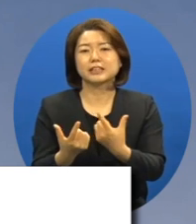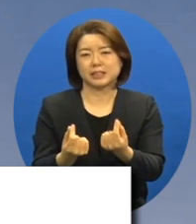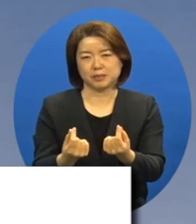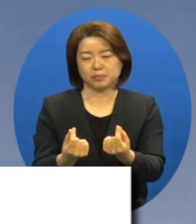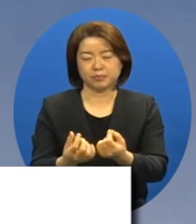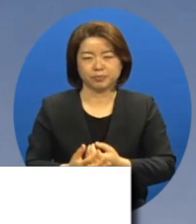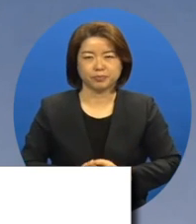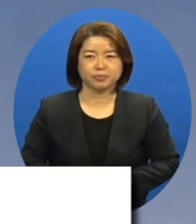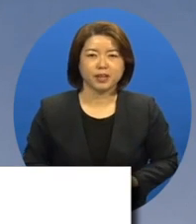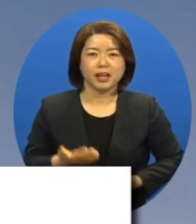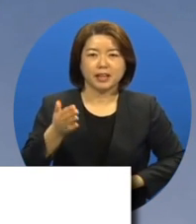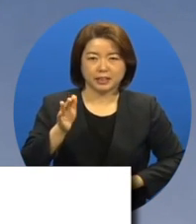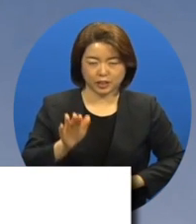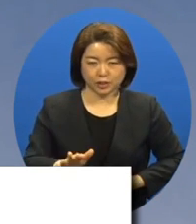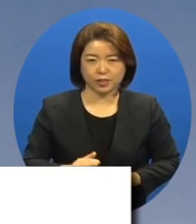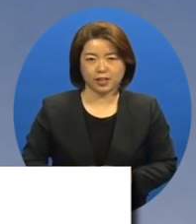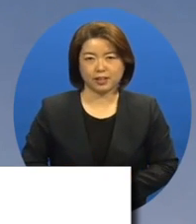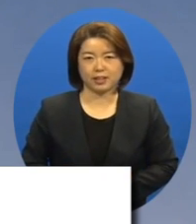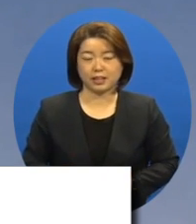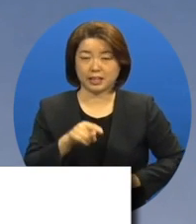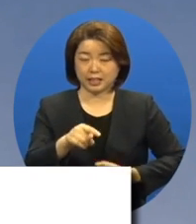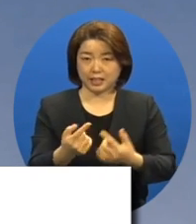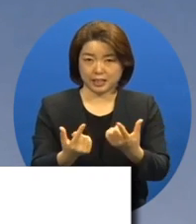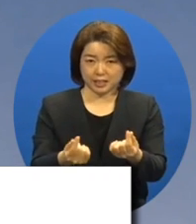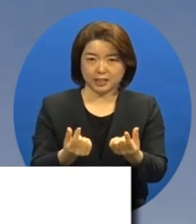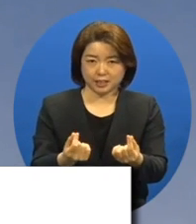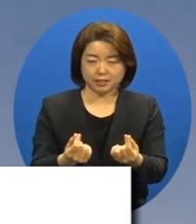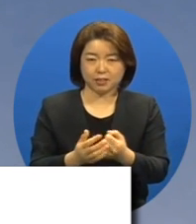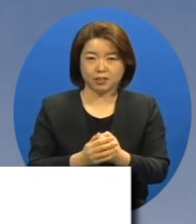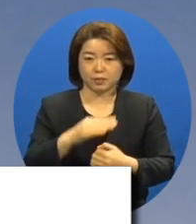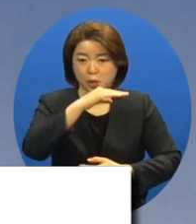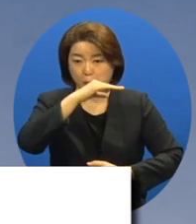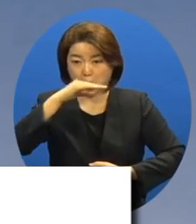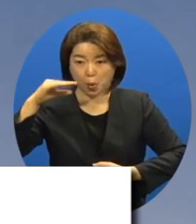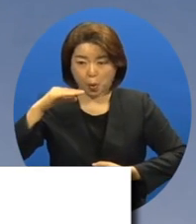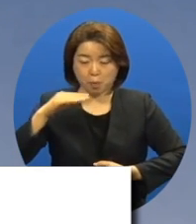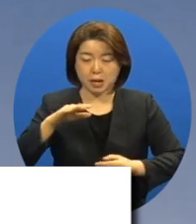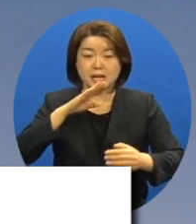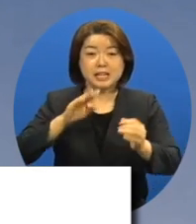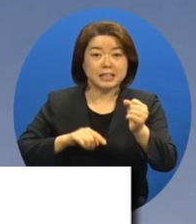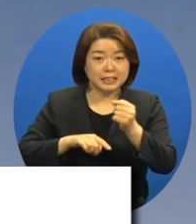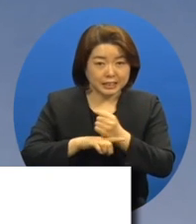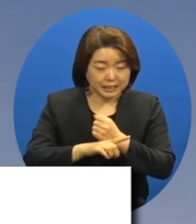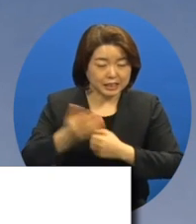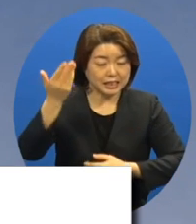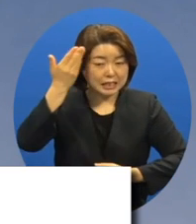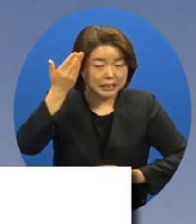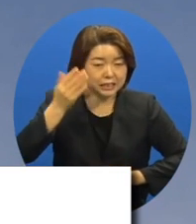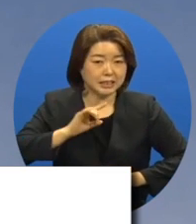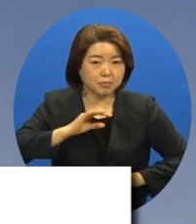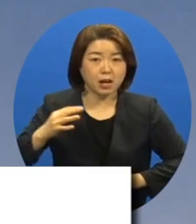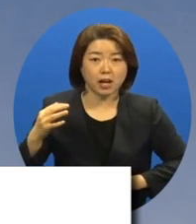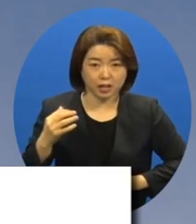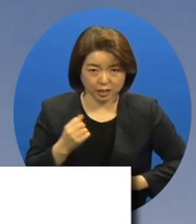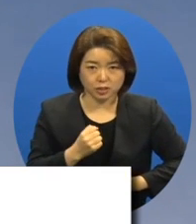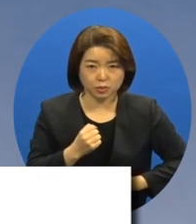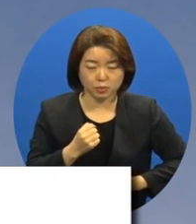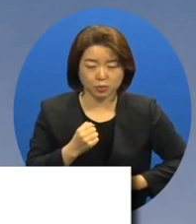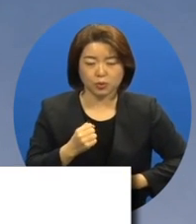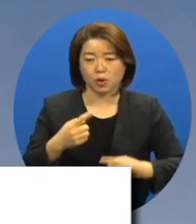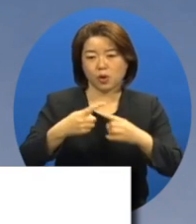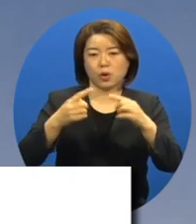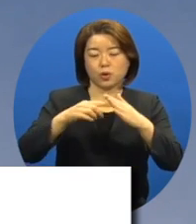그런데 이런 올바른 진리 지식만 가지고 서는 교회 문제가